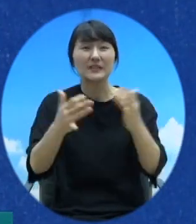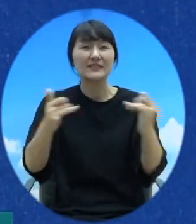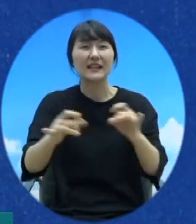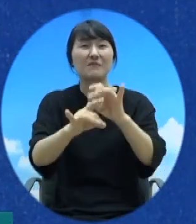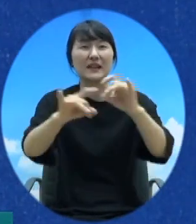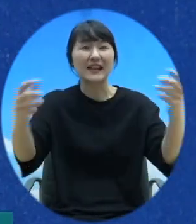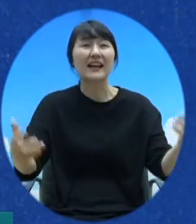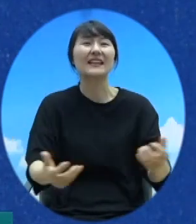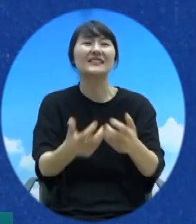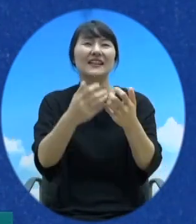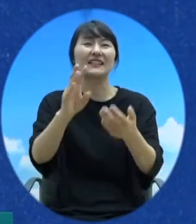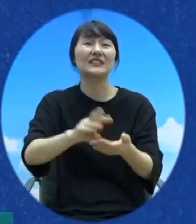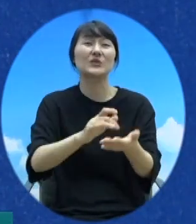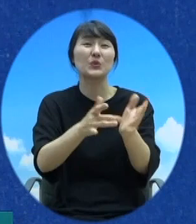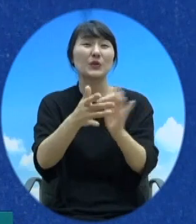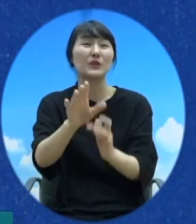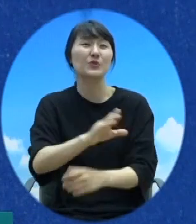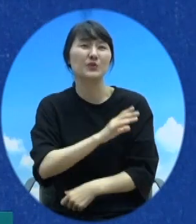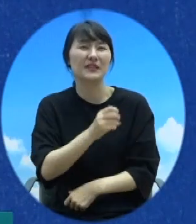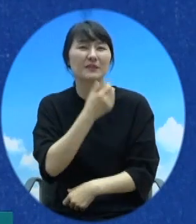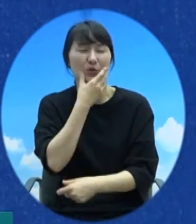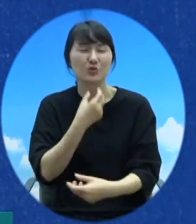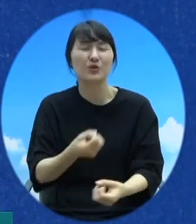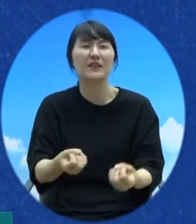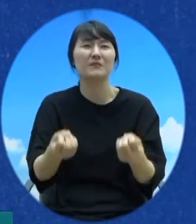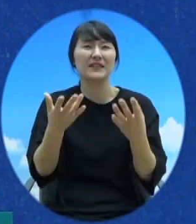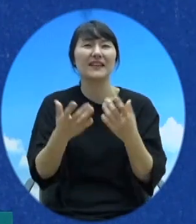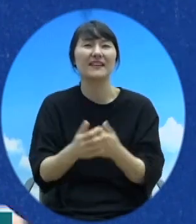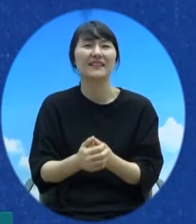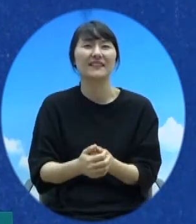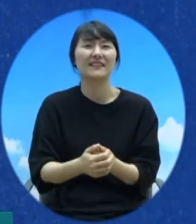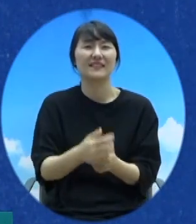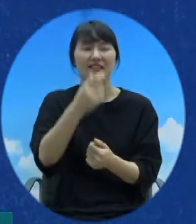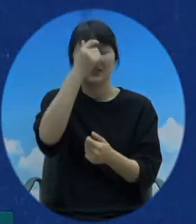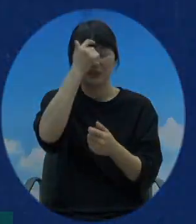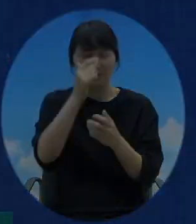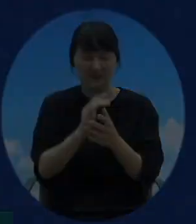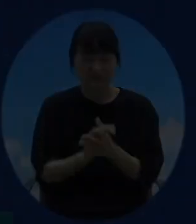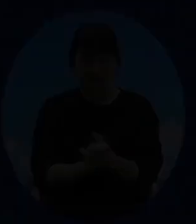그리스도 예수 이름으로 축원합니다. 기도드리겠습니다.